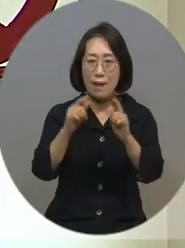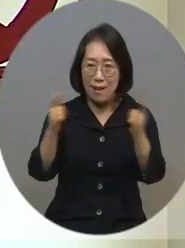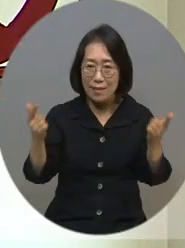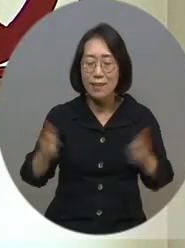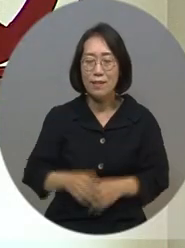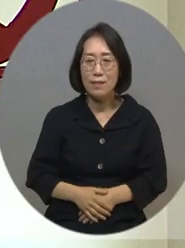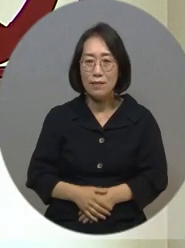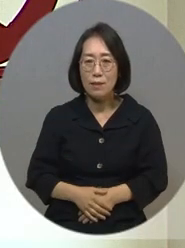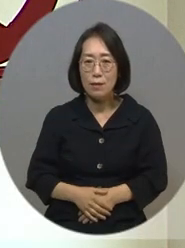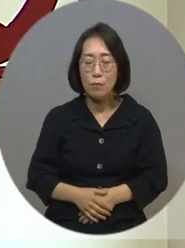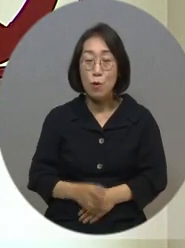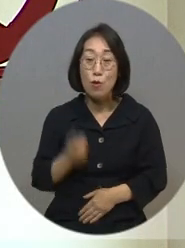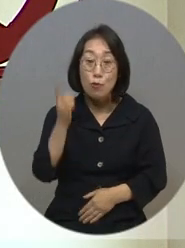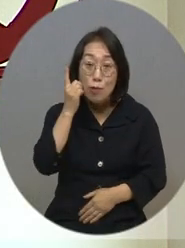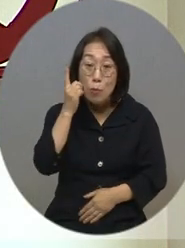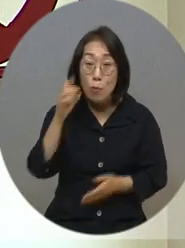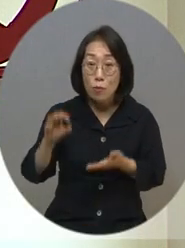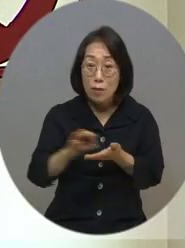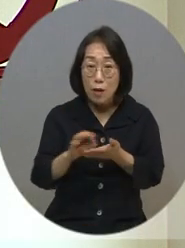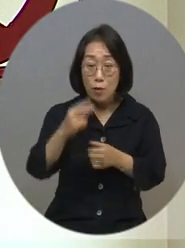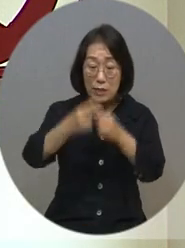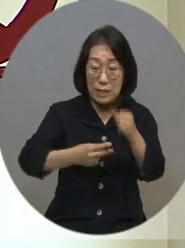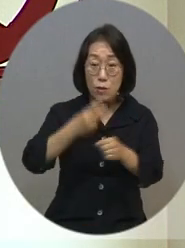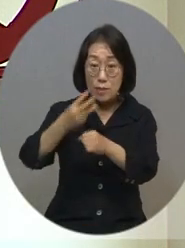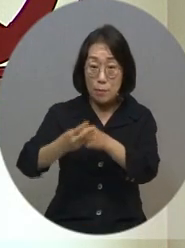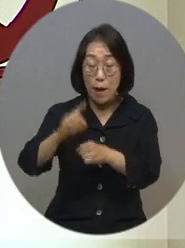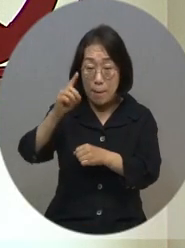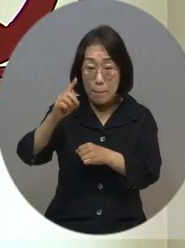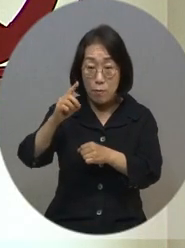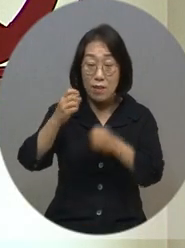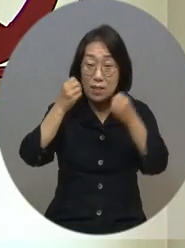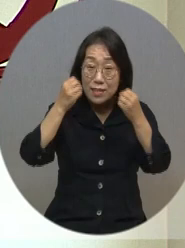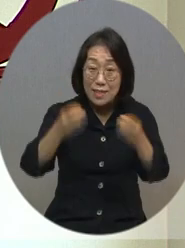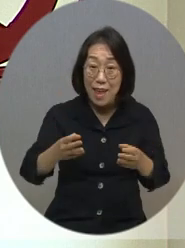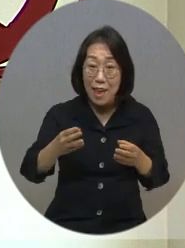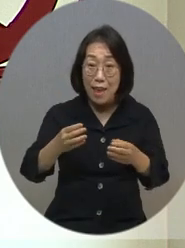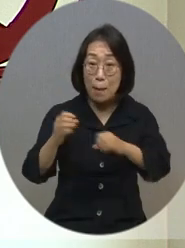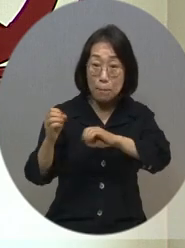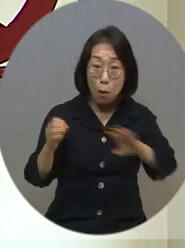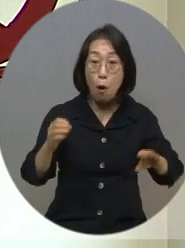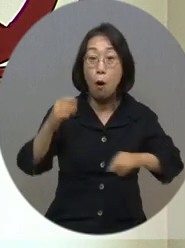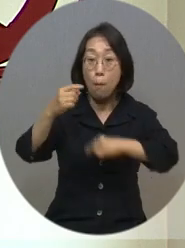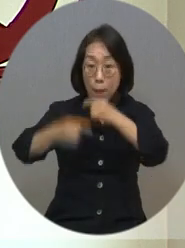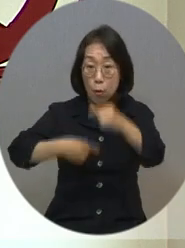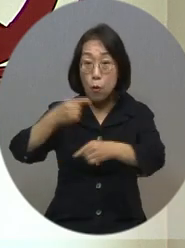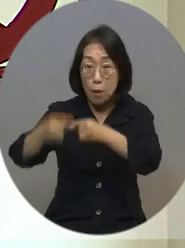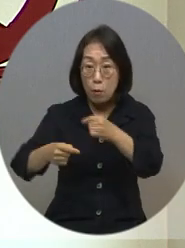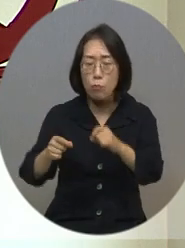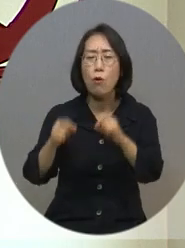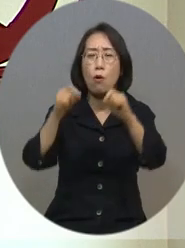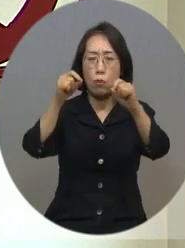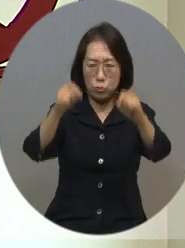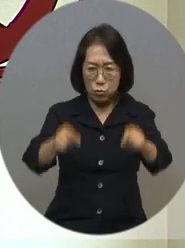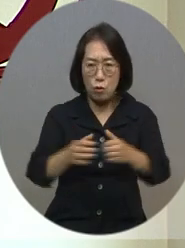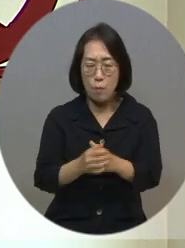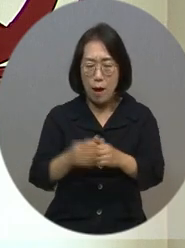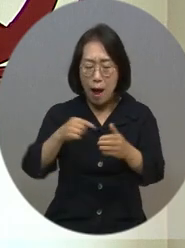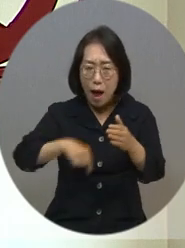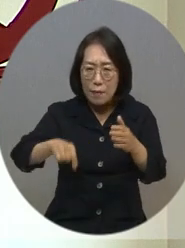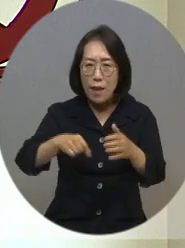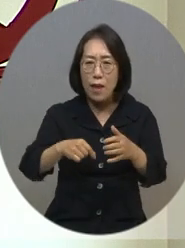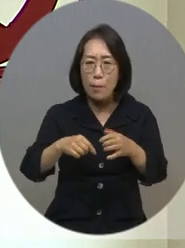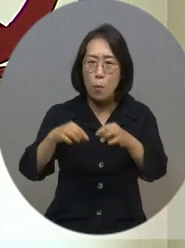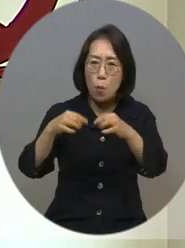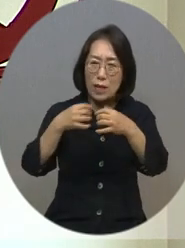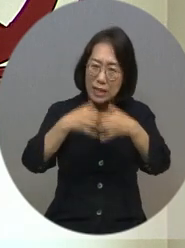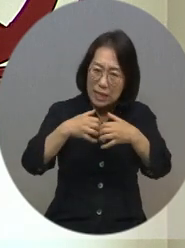우리가 이제 휴대폰 같은 경우에도 최소 뭐 2, 3년에 한 번씩 교체를 하잖아요. 그런 것과 같이 외부 장치도 전자 장치이기